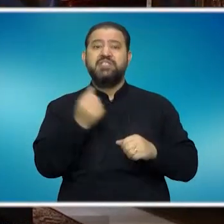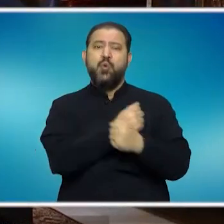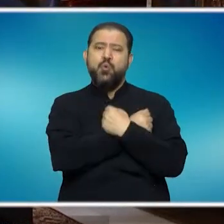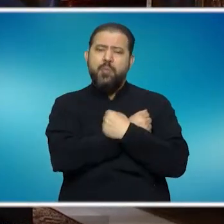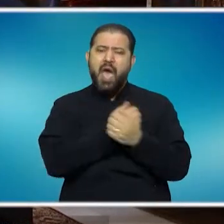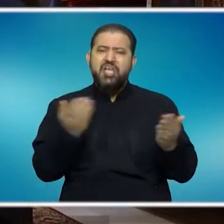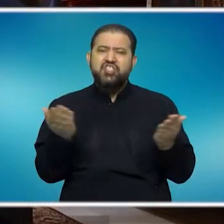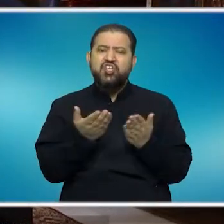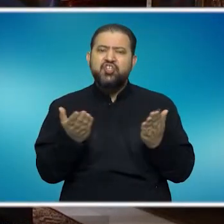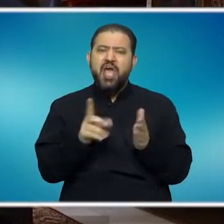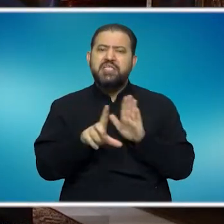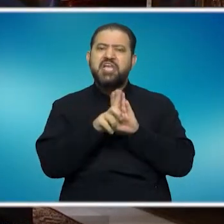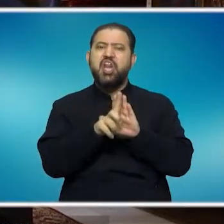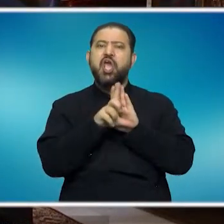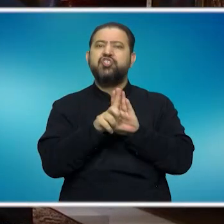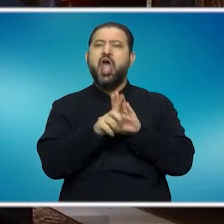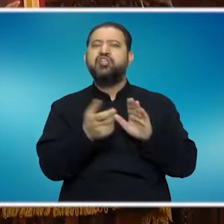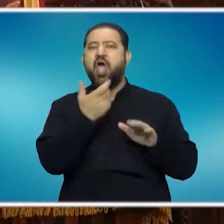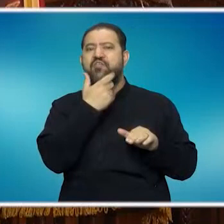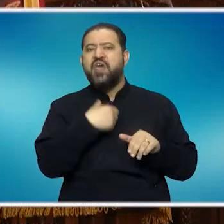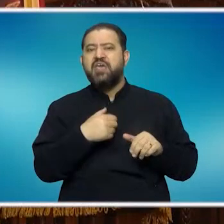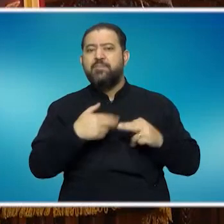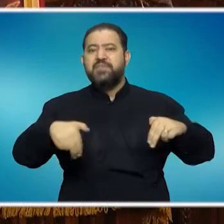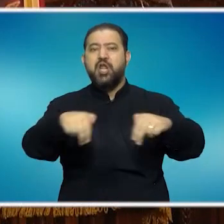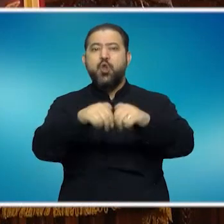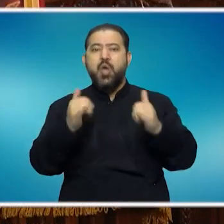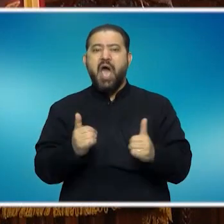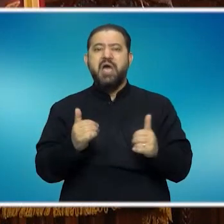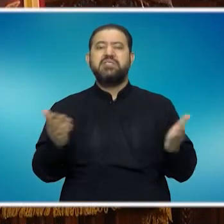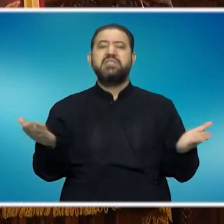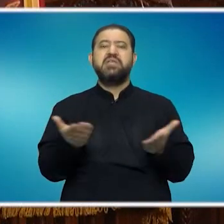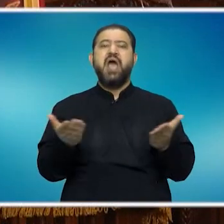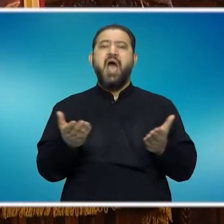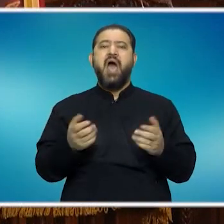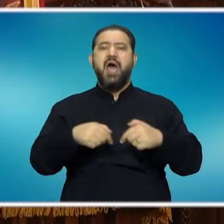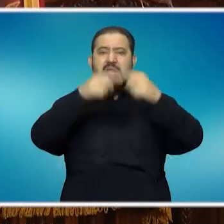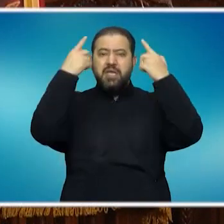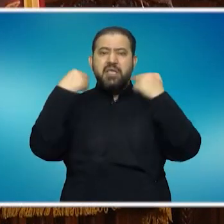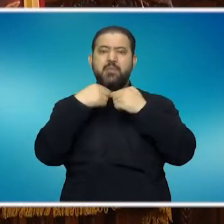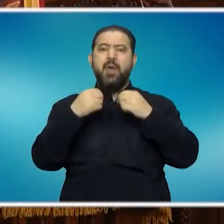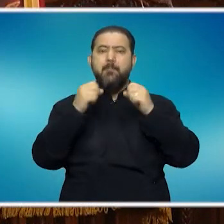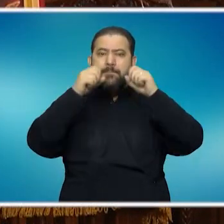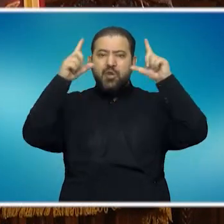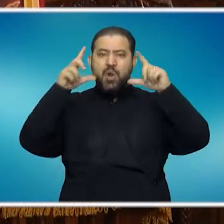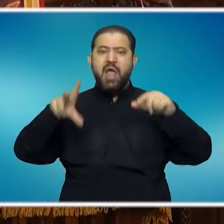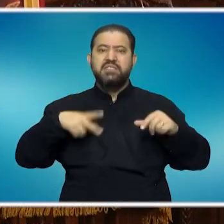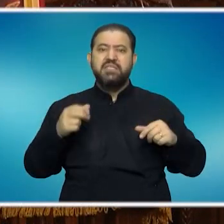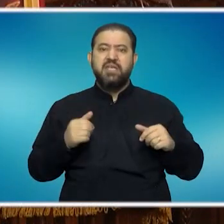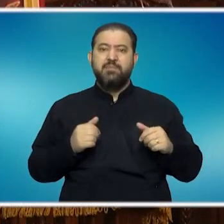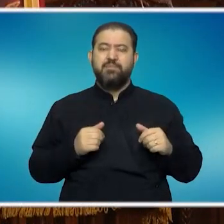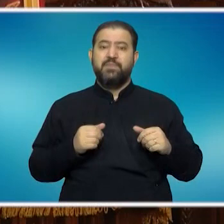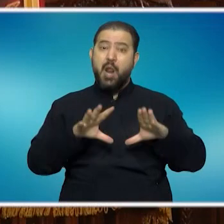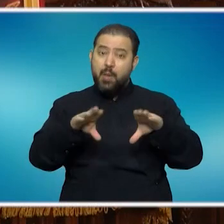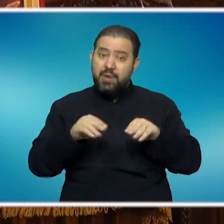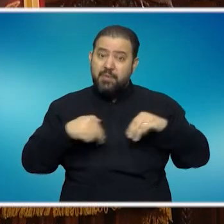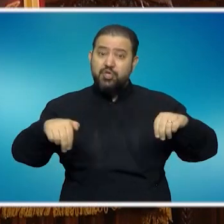Dumnezeu, iubea să citească legea cea veche. Iată noi astăzi, cei care în chip minunat